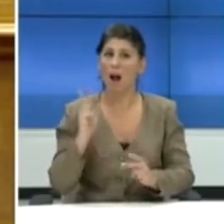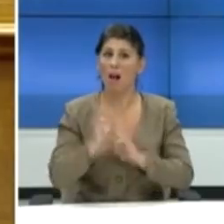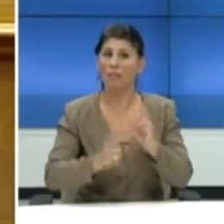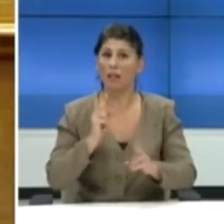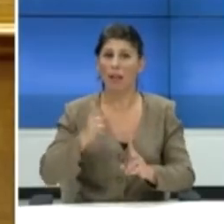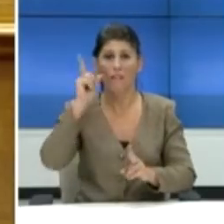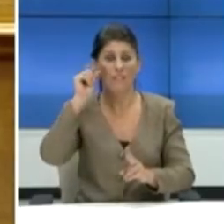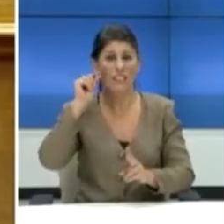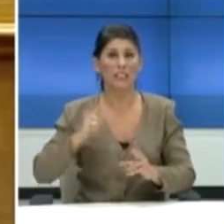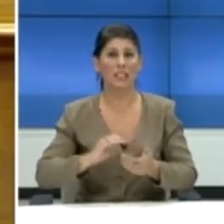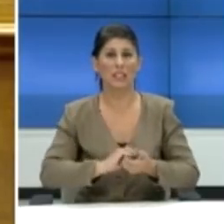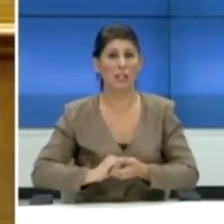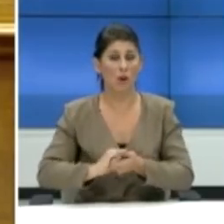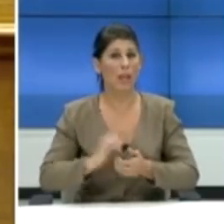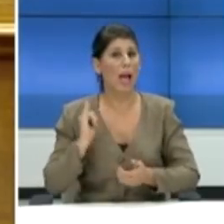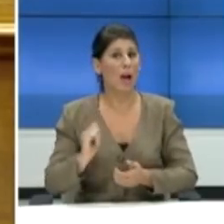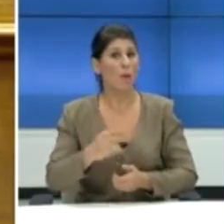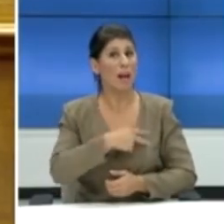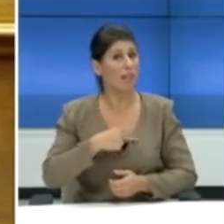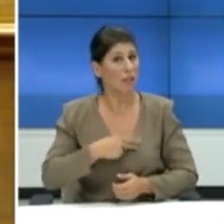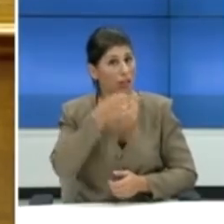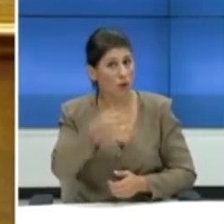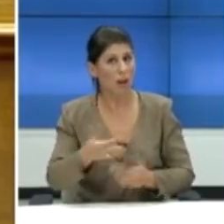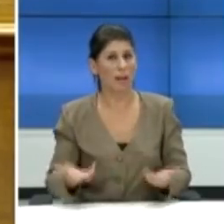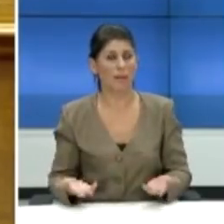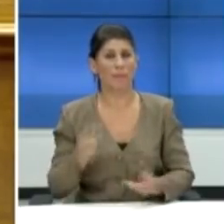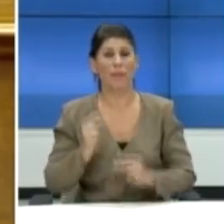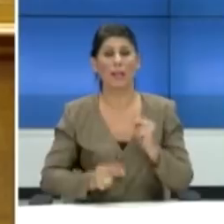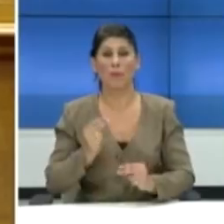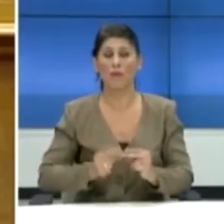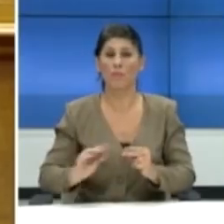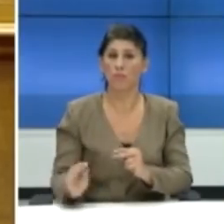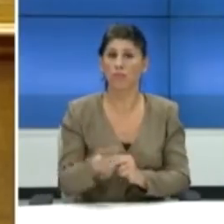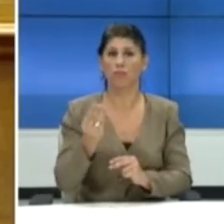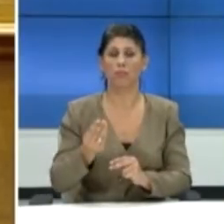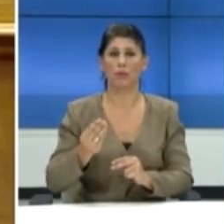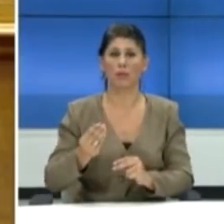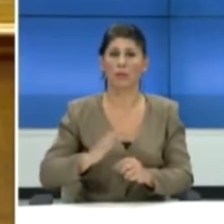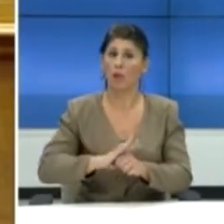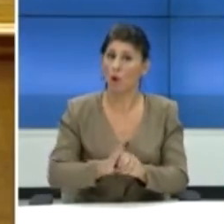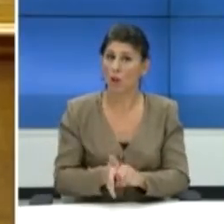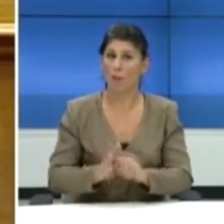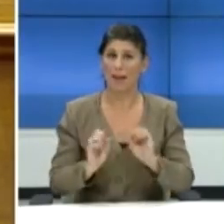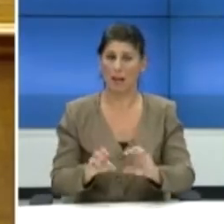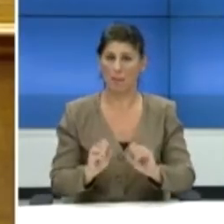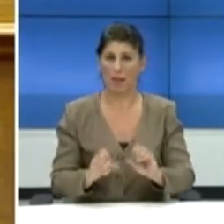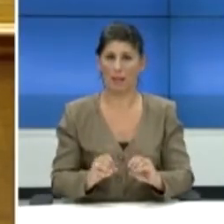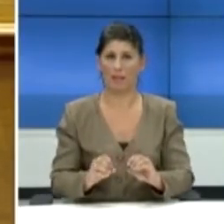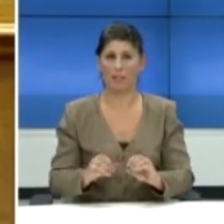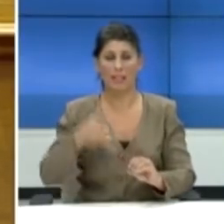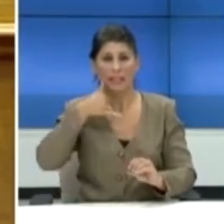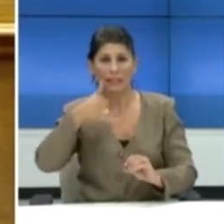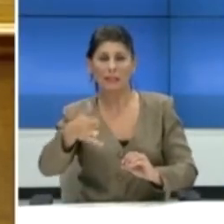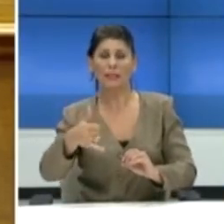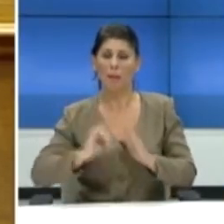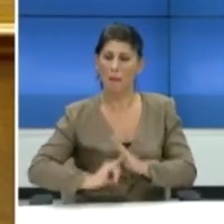καταγγέλουν φοιτητικοί σύλλογοι, ακόμα και καθηγητές, για τα προβλήματα που δημιουργεί στην ολοκληρωμένη εκπαίδευση η